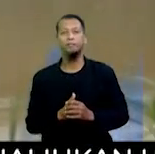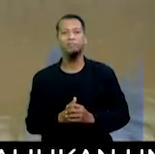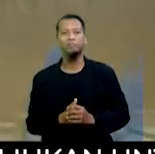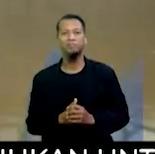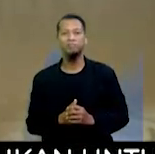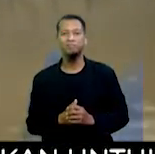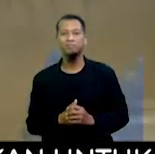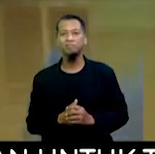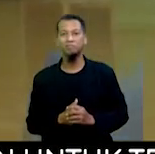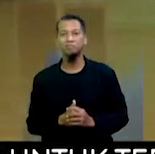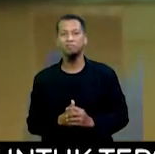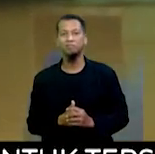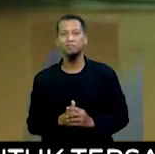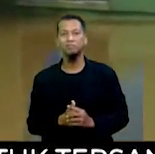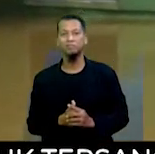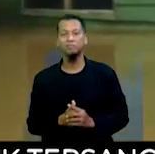Muhammad Hijrah Lubis news melaporkan